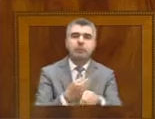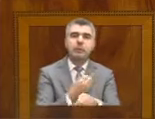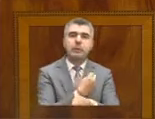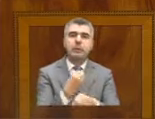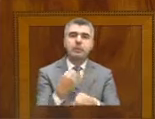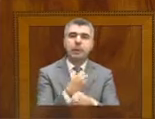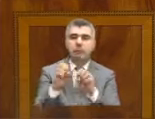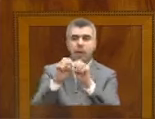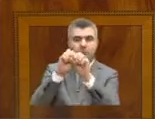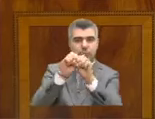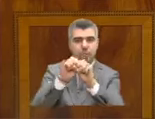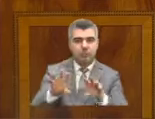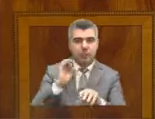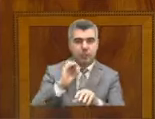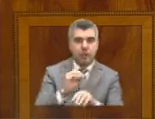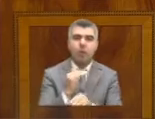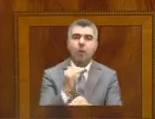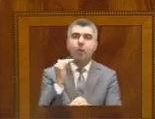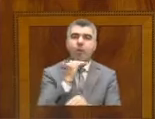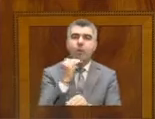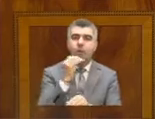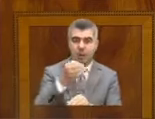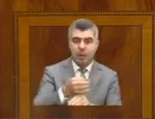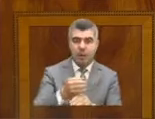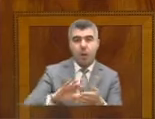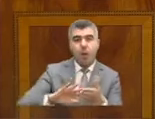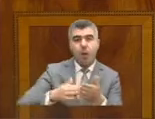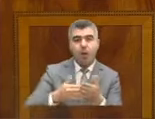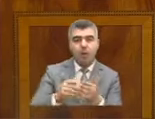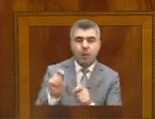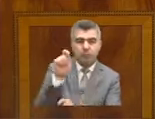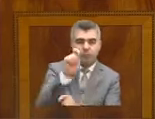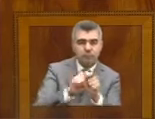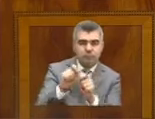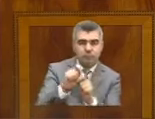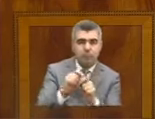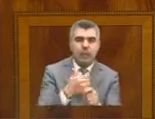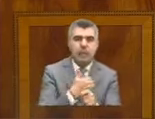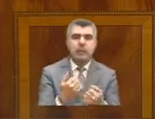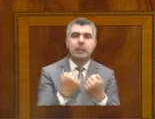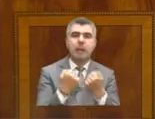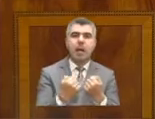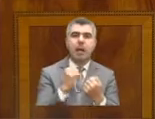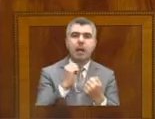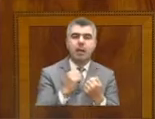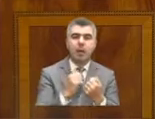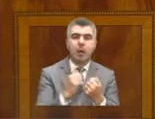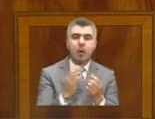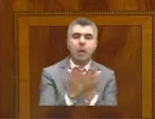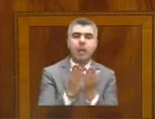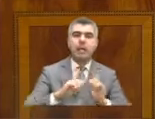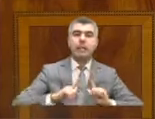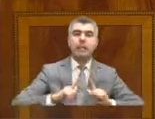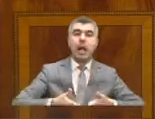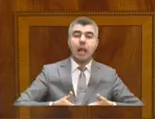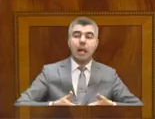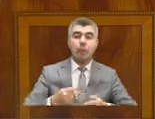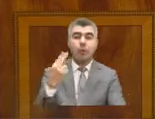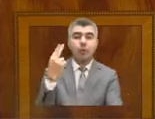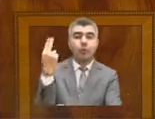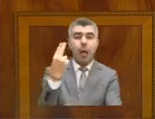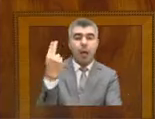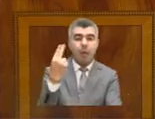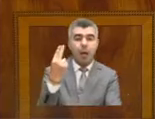الاجتماعية وتسريع تأهيل المنظومة الصحية وتنزيل إصلاحات التعليم والتعليم العالي